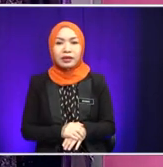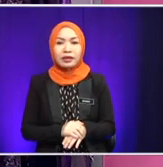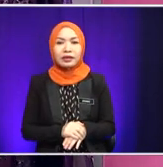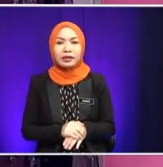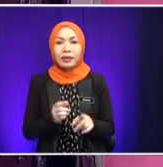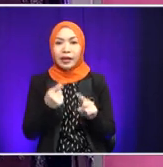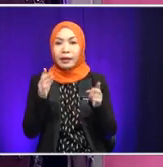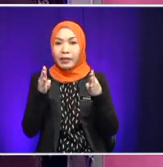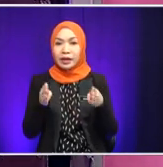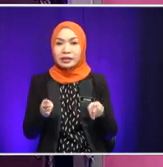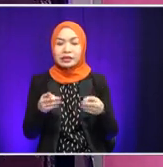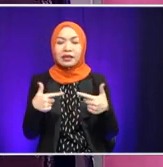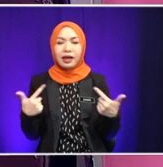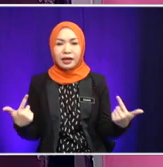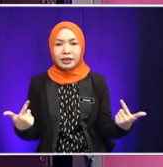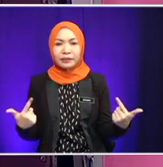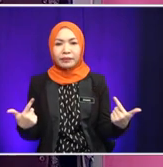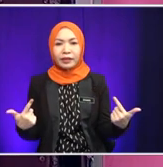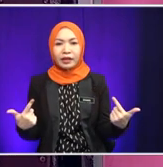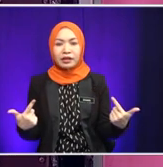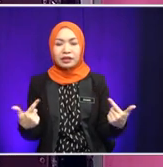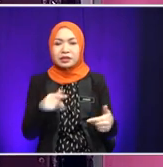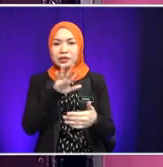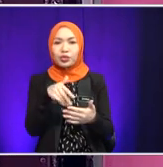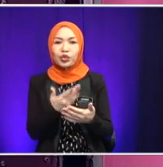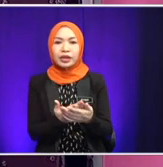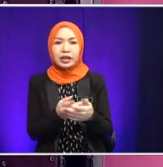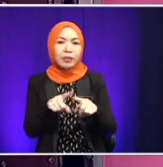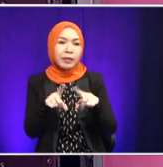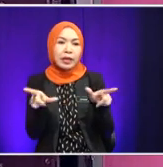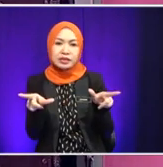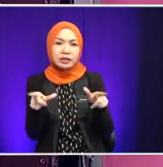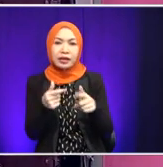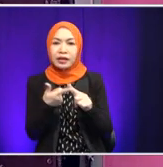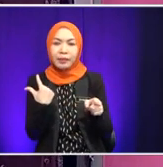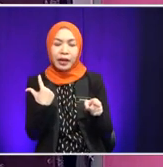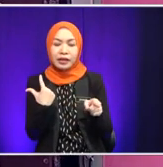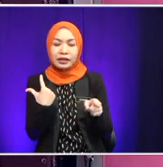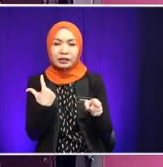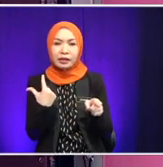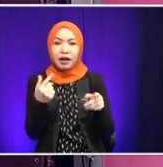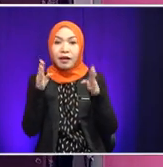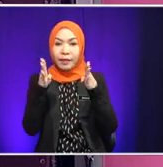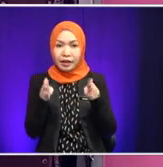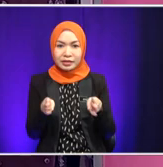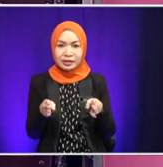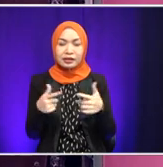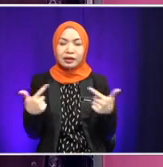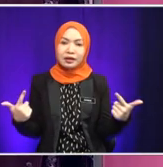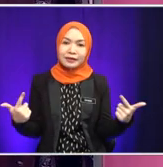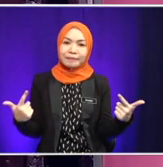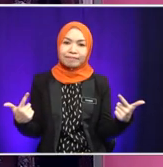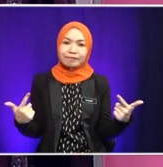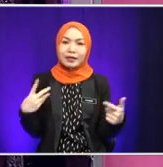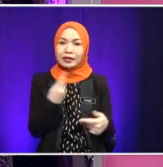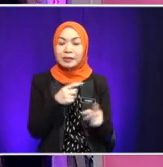mungkin pantulannya berbeda di antara satu kaum dengan kaum yang lain tetapi kita perlu menghormati karena Kenapa mereka mengamalkan penalaran tersebut